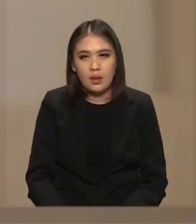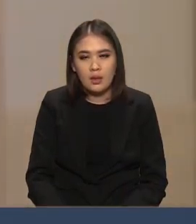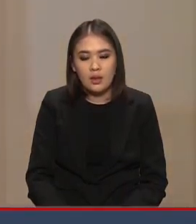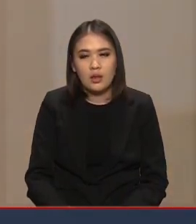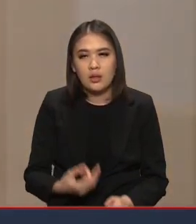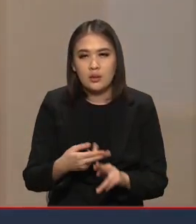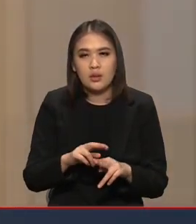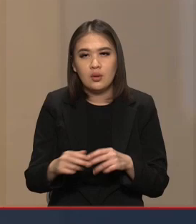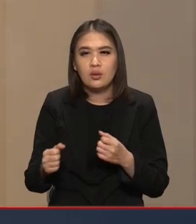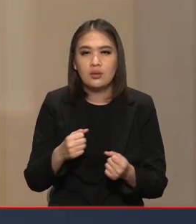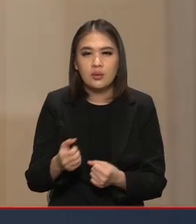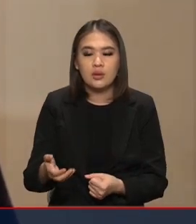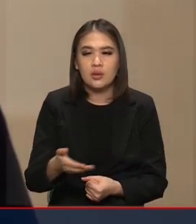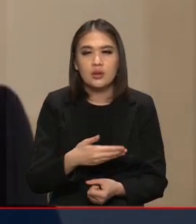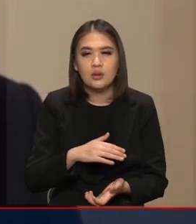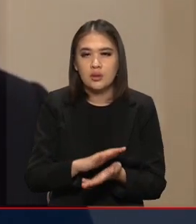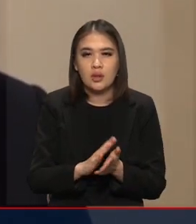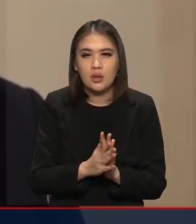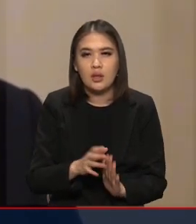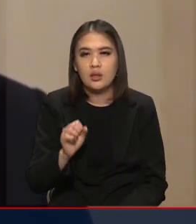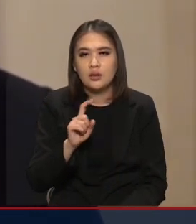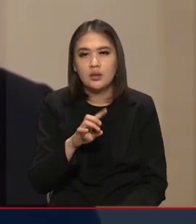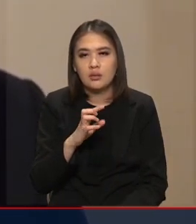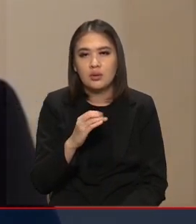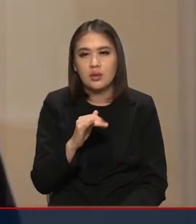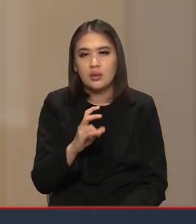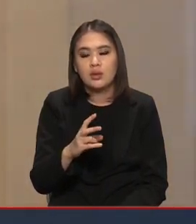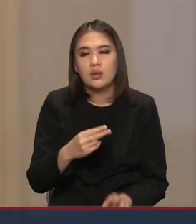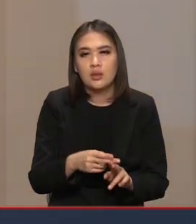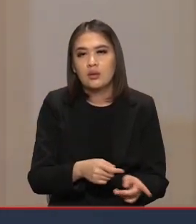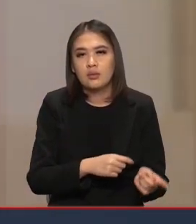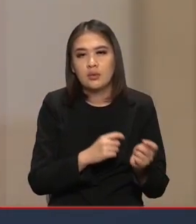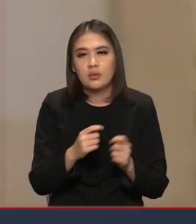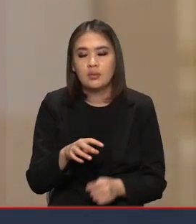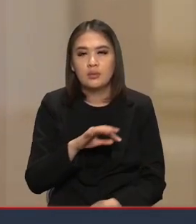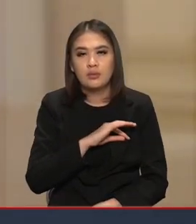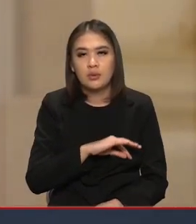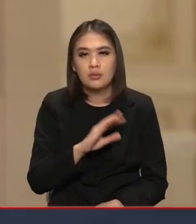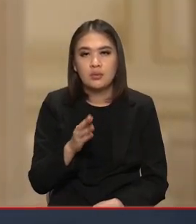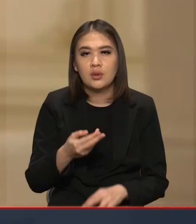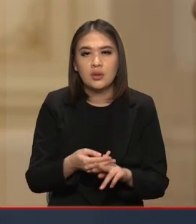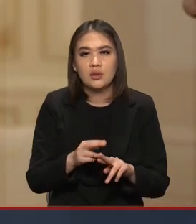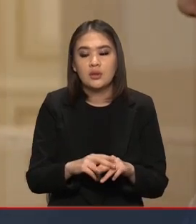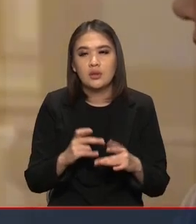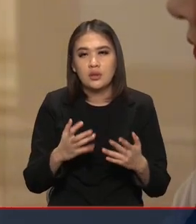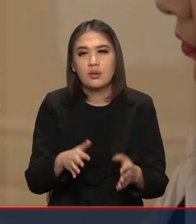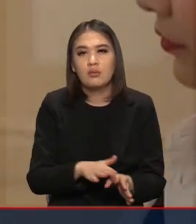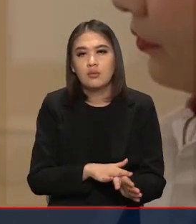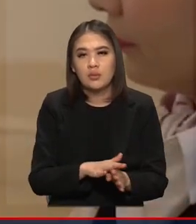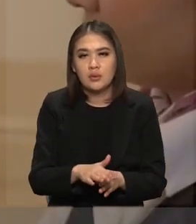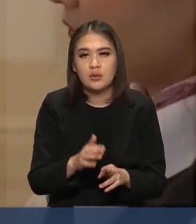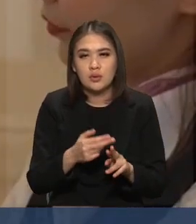Это укрепит наше сотрудничество с Азербайджаном и, безусловно, принесет нам хорошую прибыль, поскольку это будет полностью